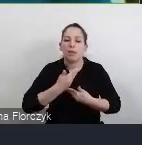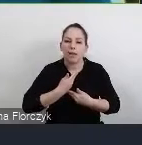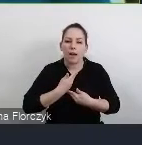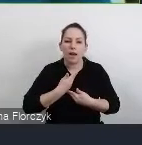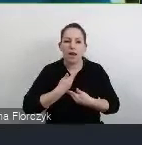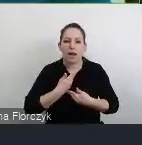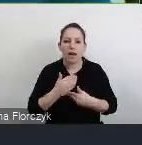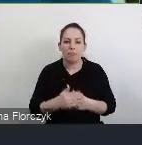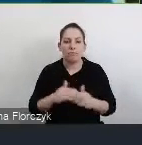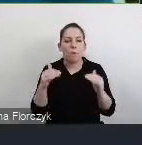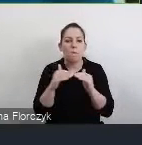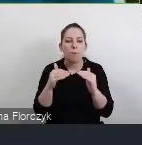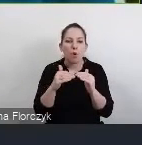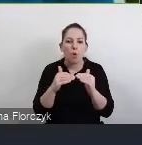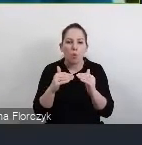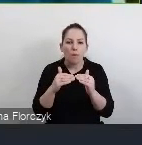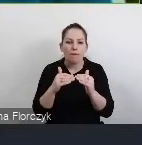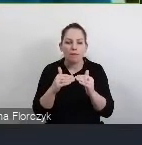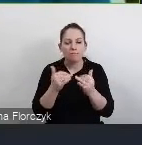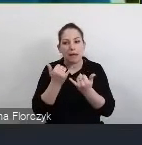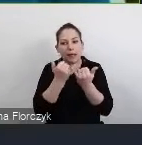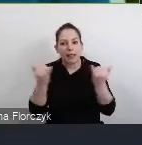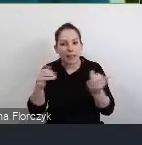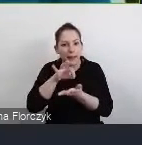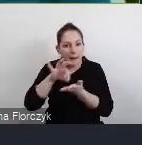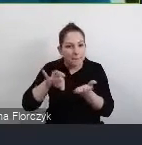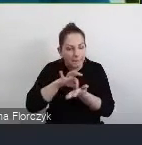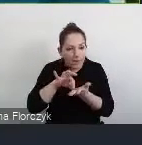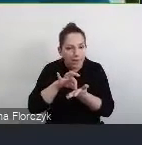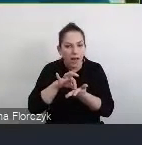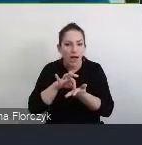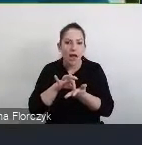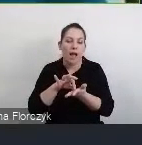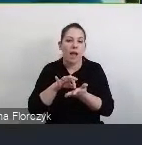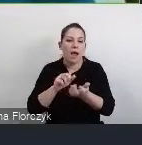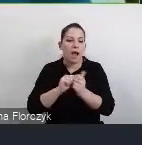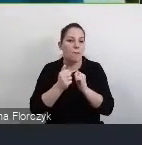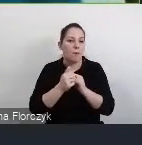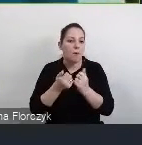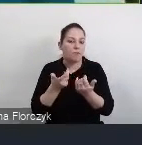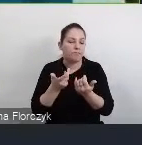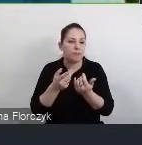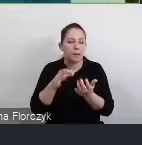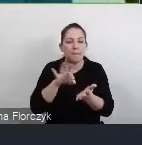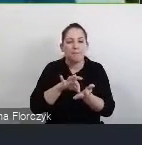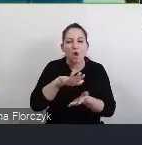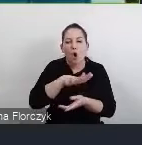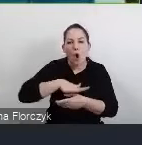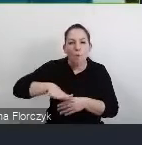nam porównać się z innymi gminami, czy pozwala nam w pewnych obszarach